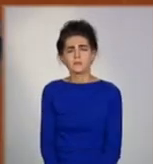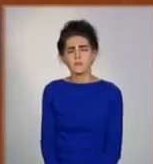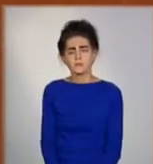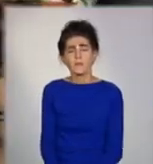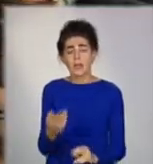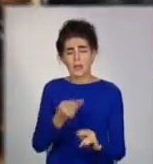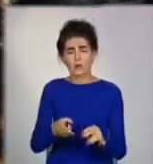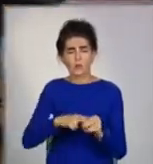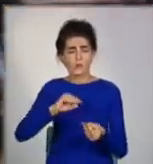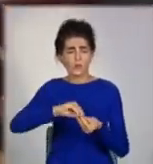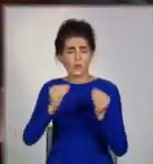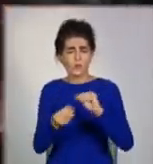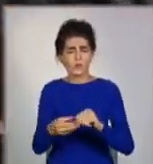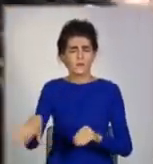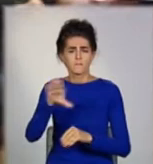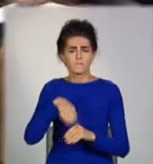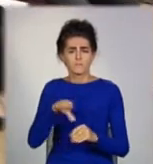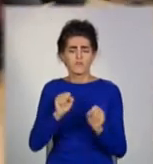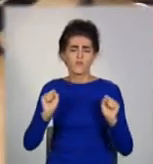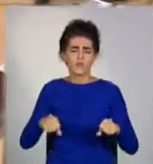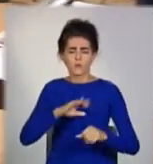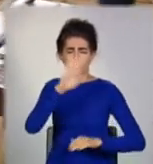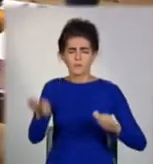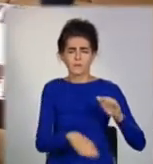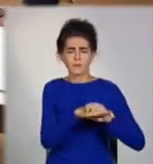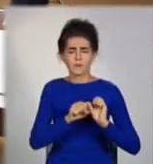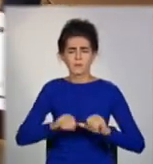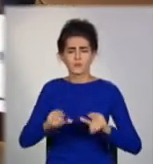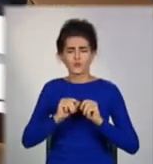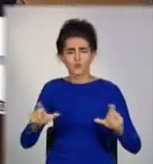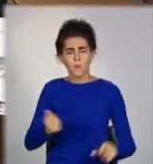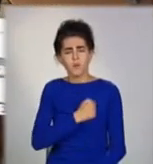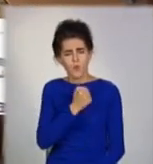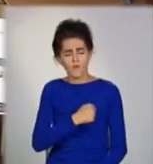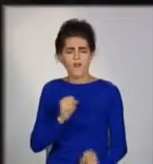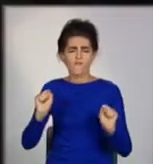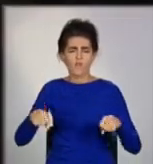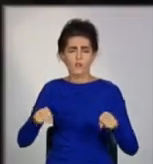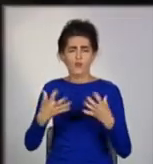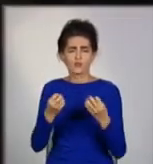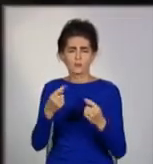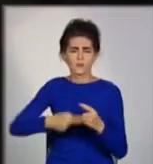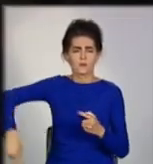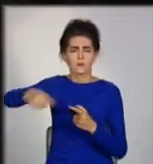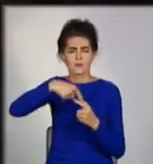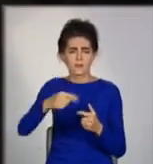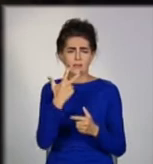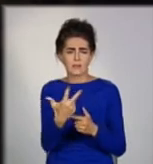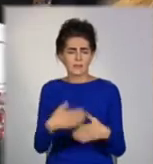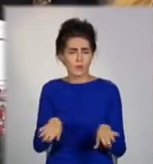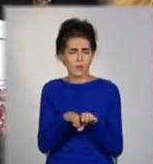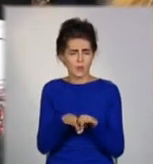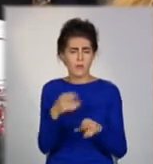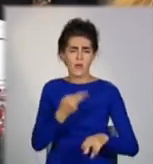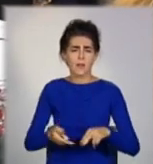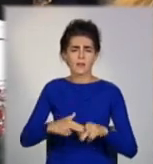проблема. Та під реорганізацію може потрапити не тільки школа в Бойовому. В окрузі 3 таких заклади, зокрема